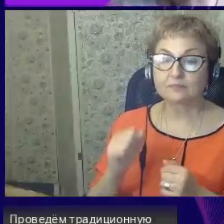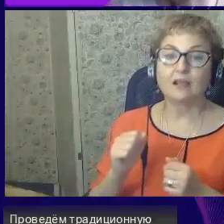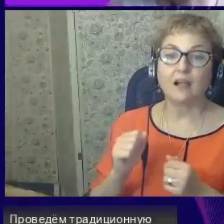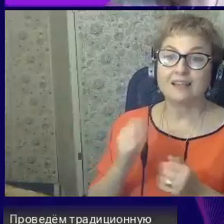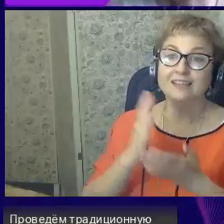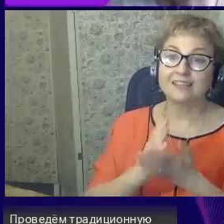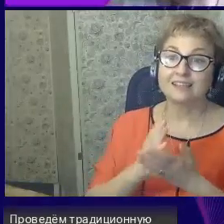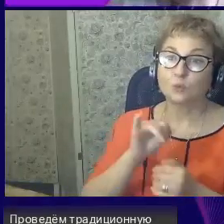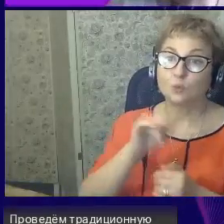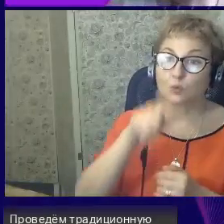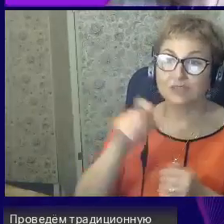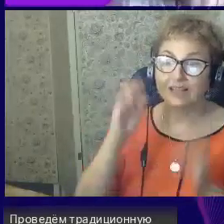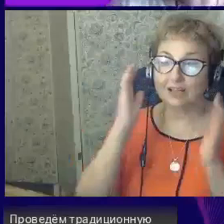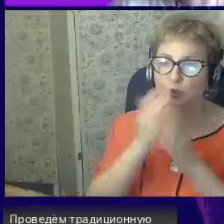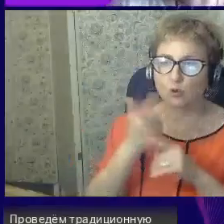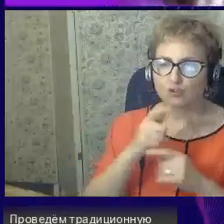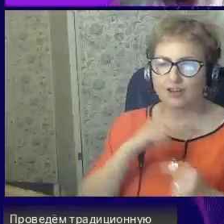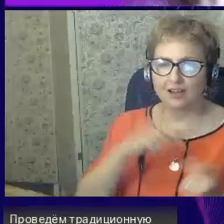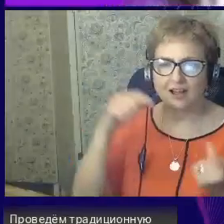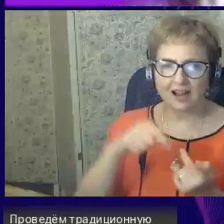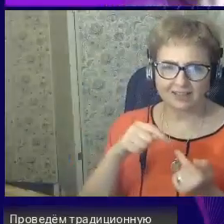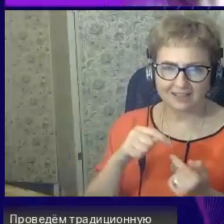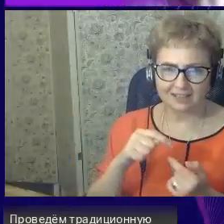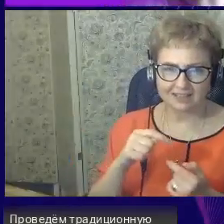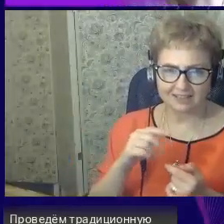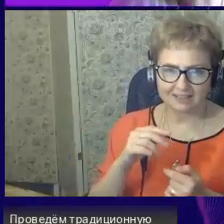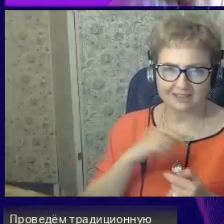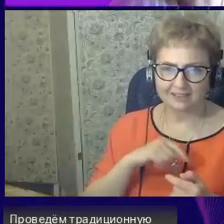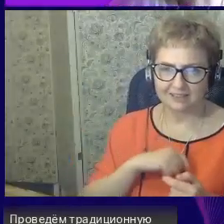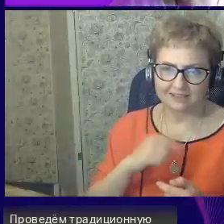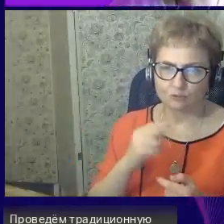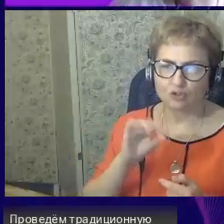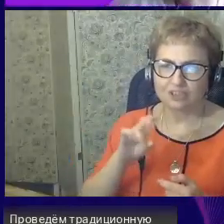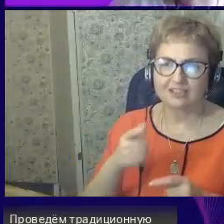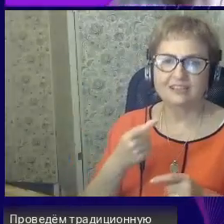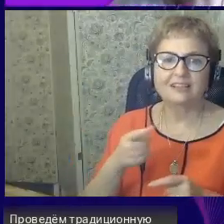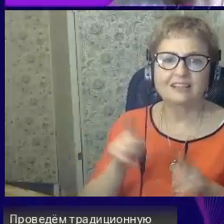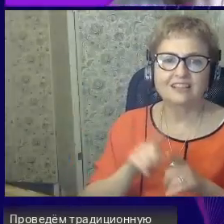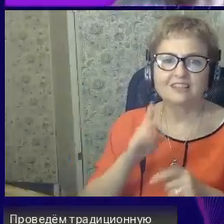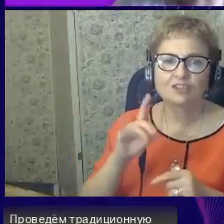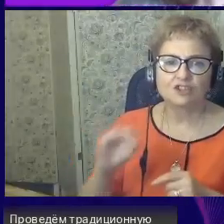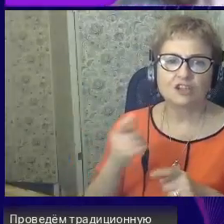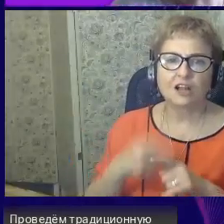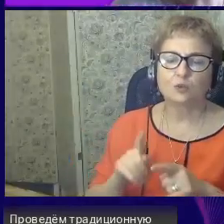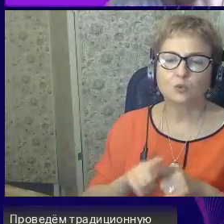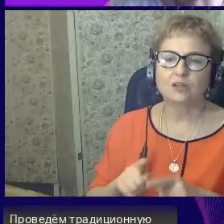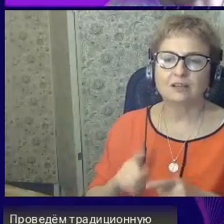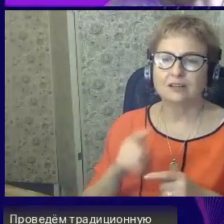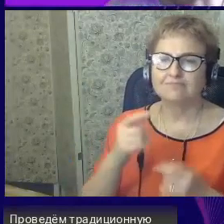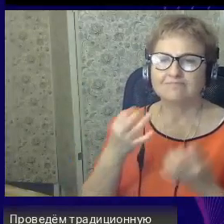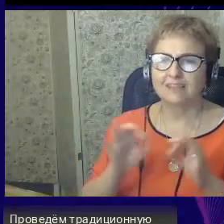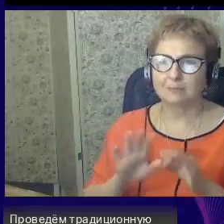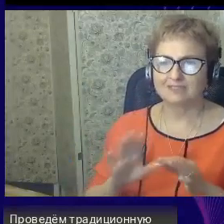А есть у людей с аутизмом очень характерные черты. Ну, то есть как бы, те вещи, которые вот,